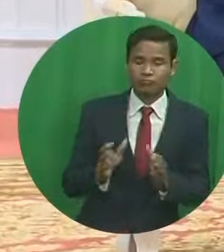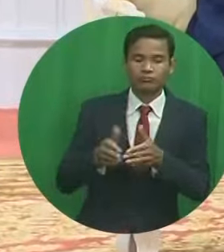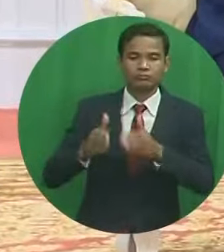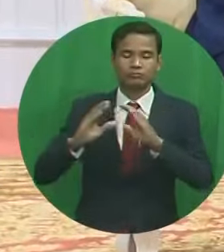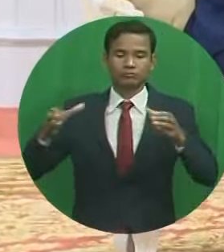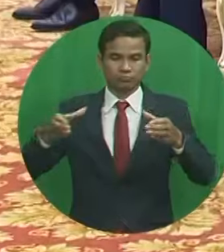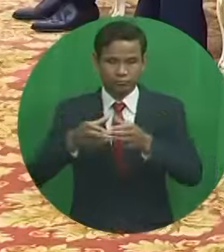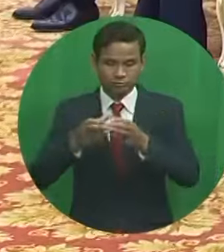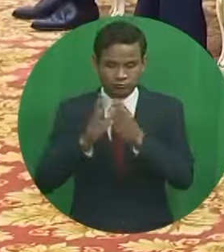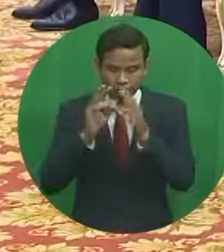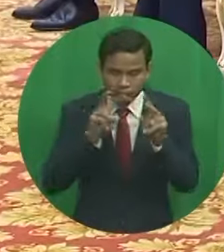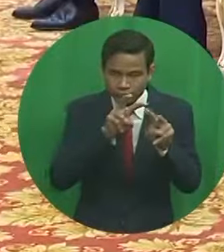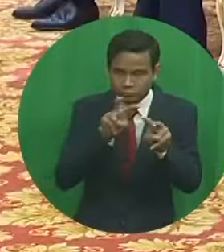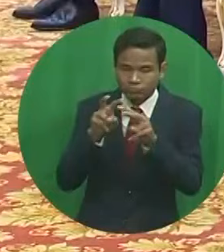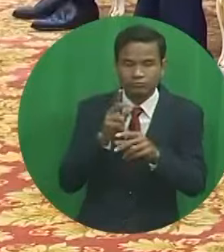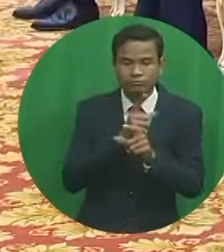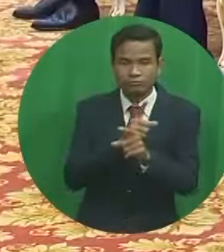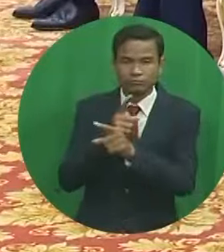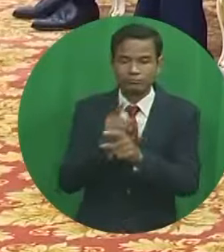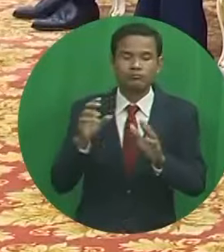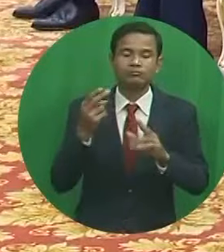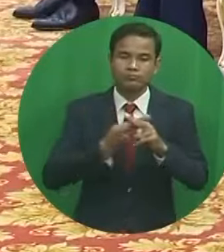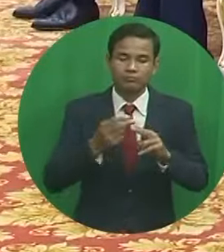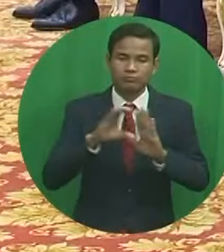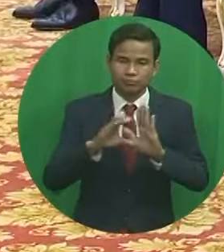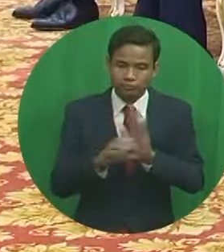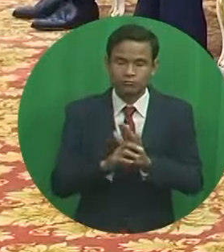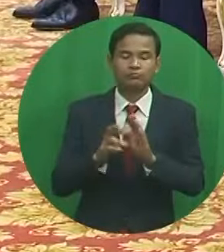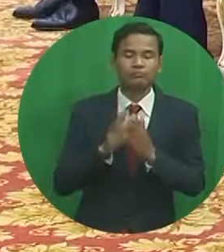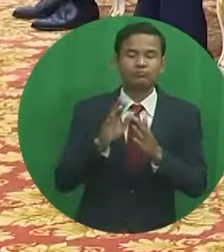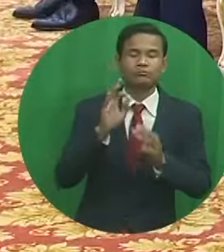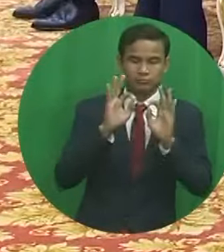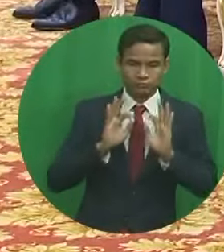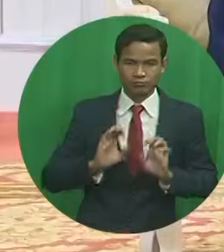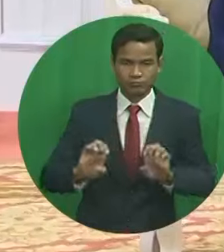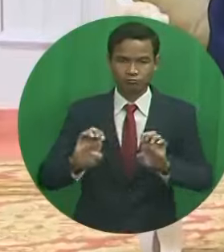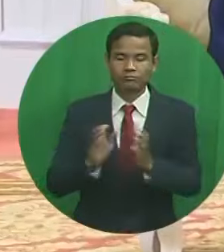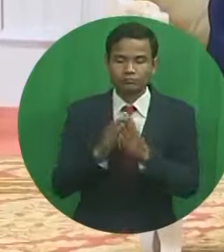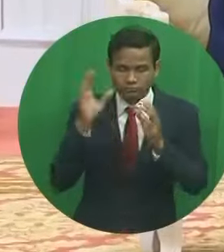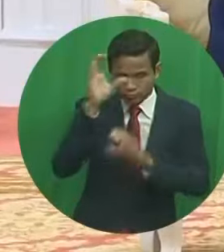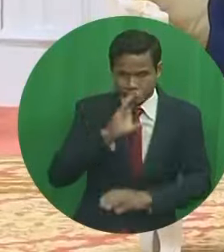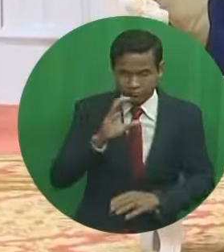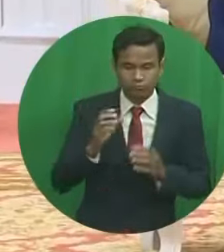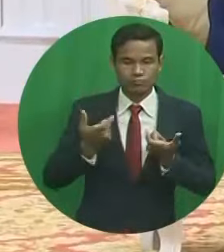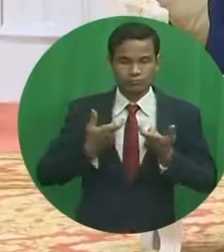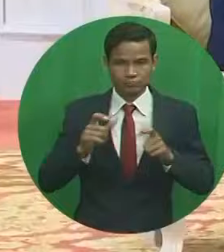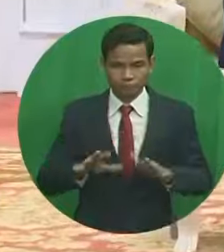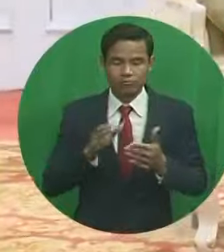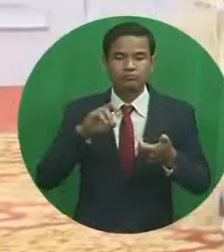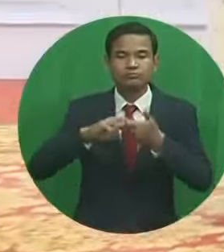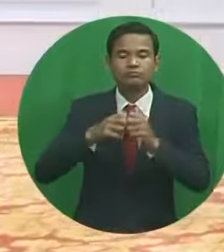ងារតាមដានលើការអនុវត្តគោលនយោបាយវិធានការនិងការស្វែងរកដំណោះស្រាយចំពោះបញ្ហាប្រឈ